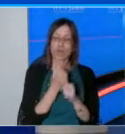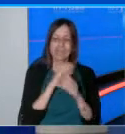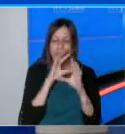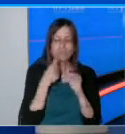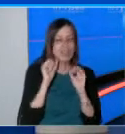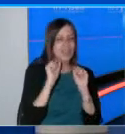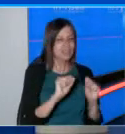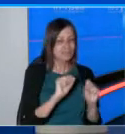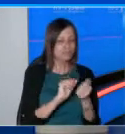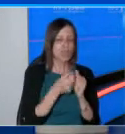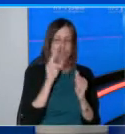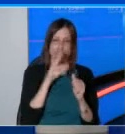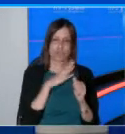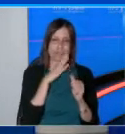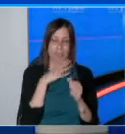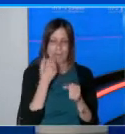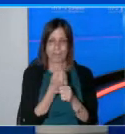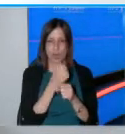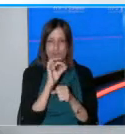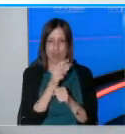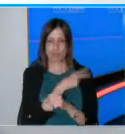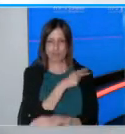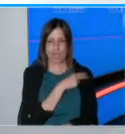אותם, או שיש בעיה בפעולה של המשטרה?